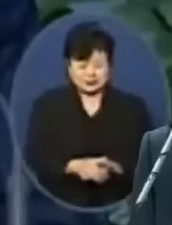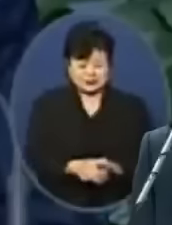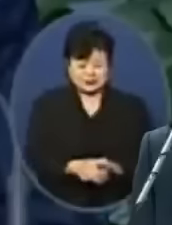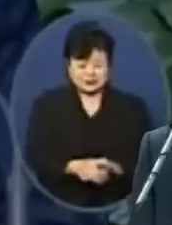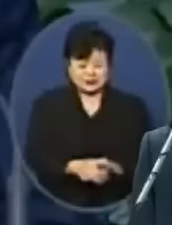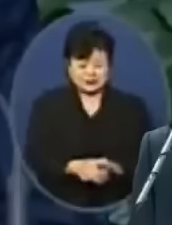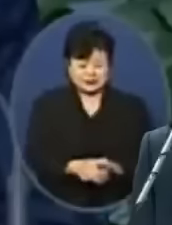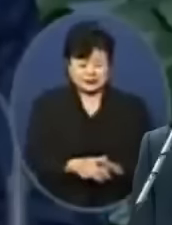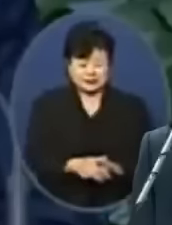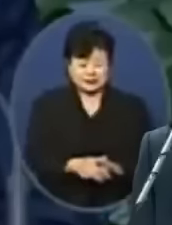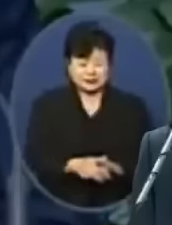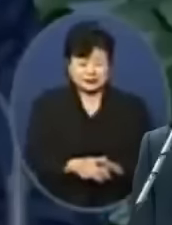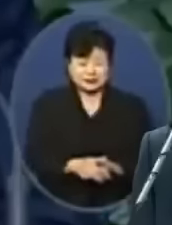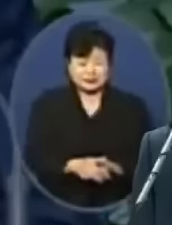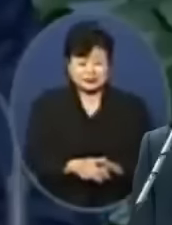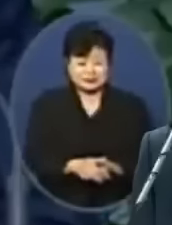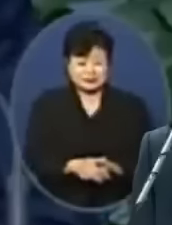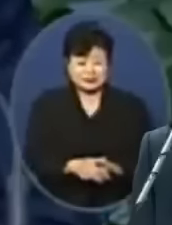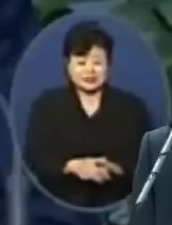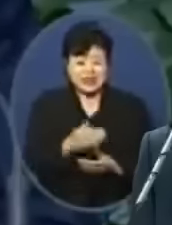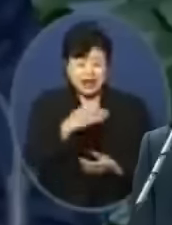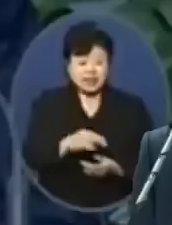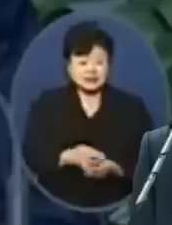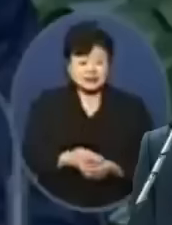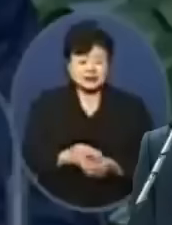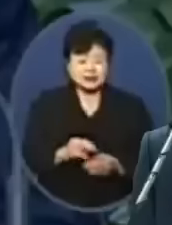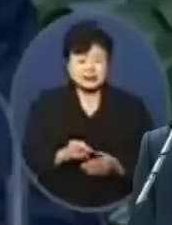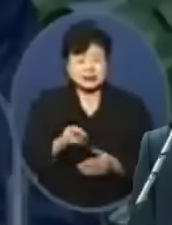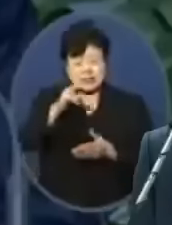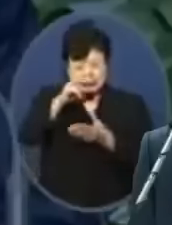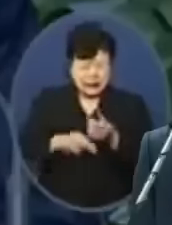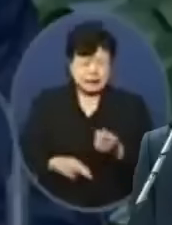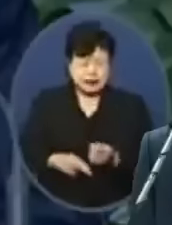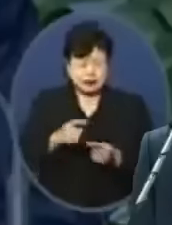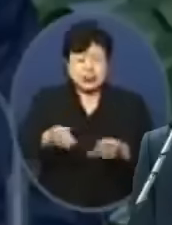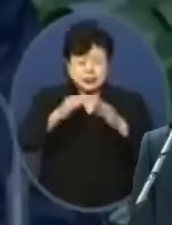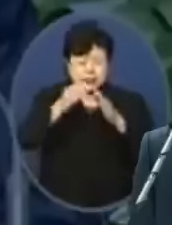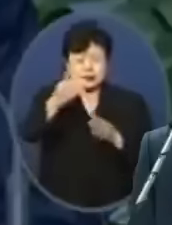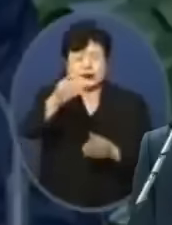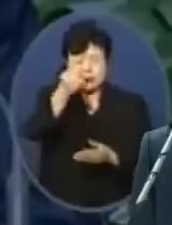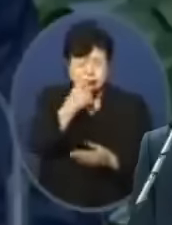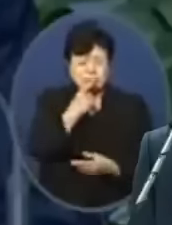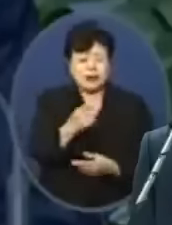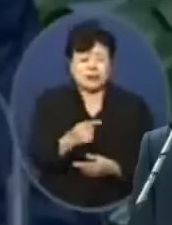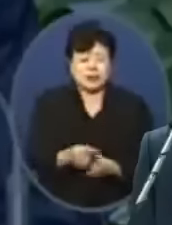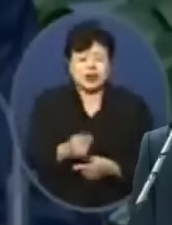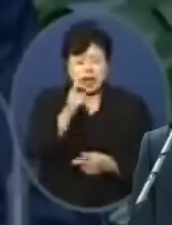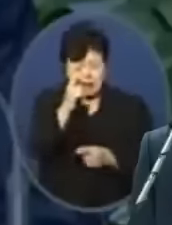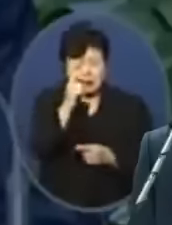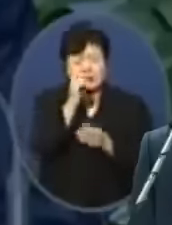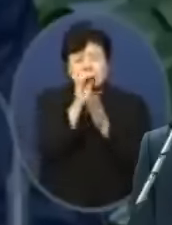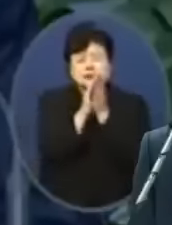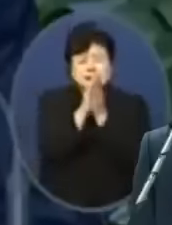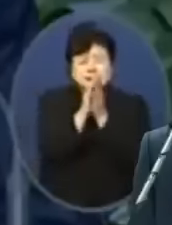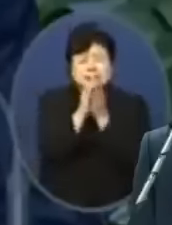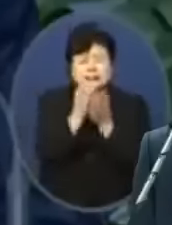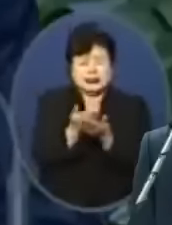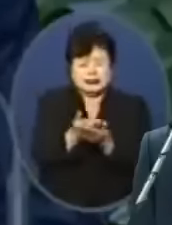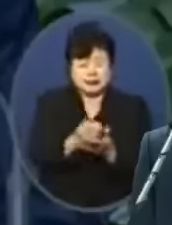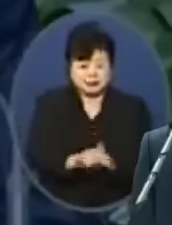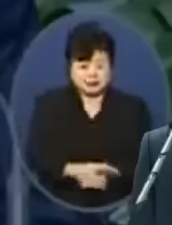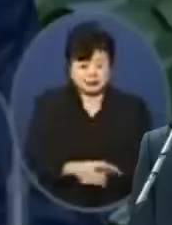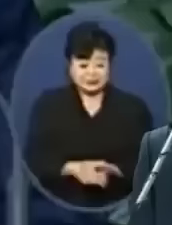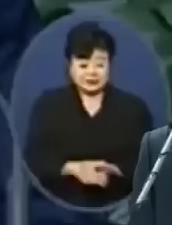주겠다. 나 가면 재산 다 팔아서 교회당 잘 지어놓고 올 테니까 기회를 주십시오.